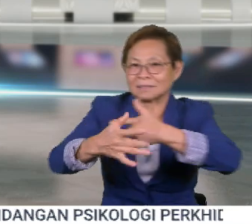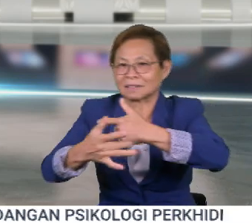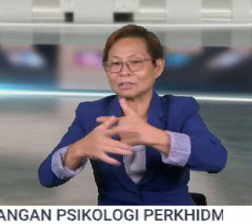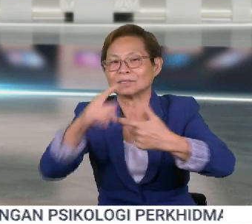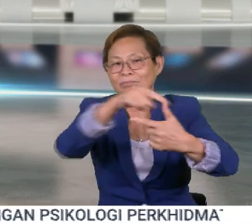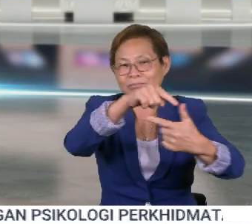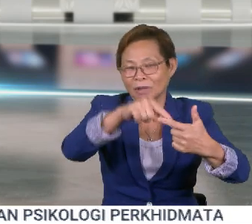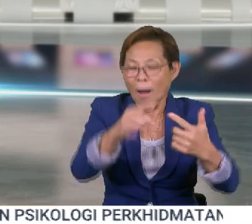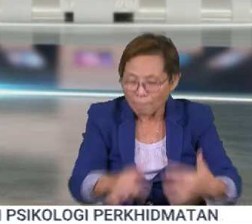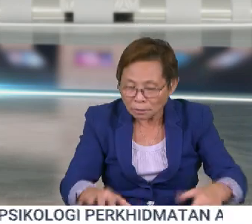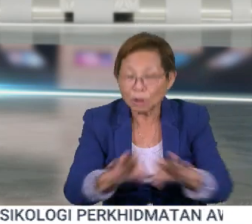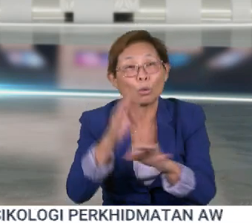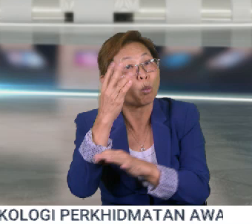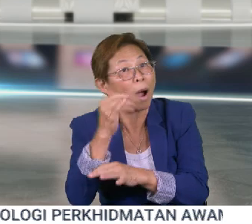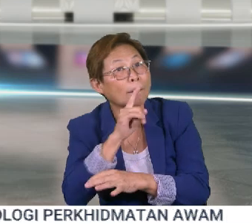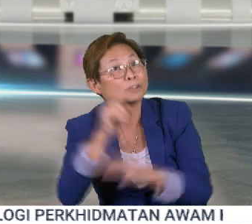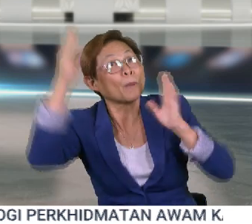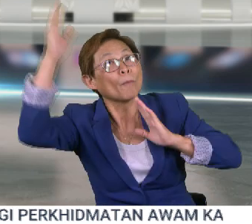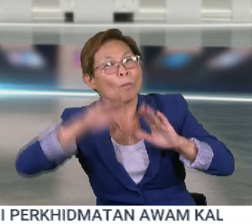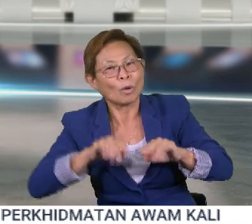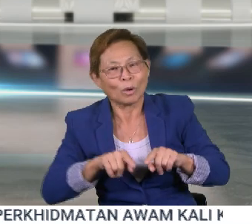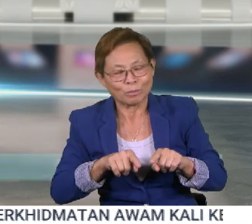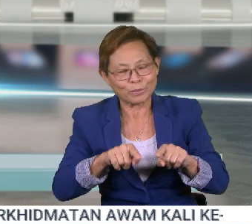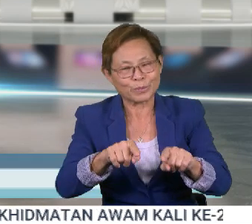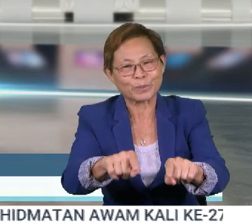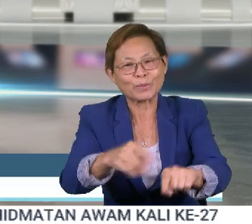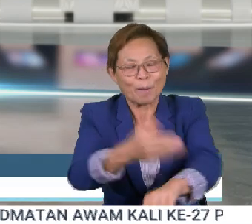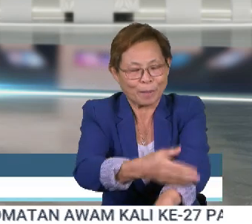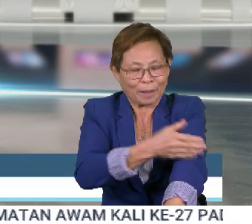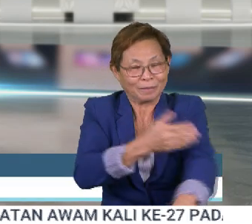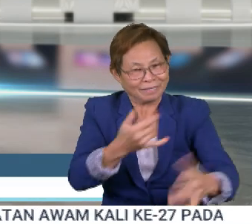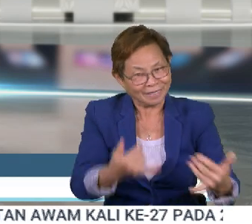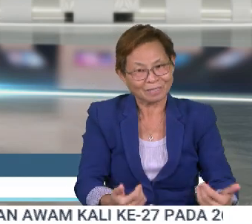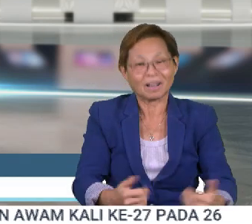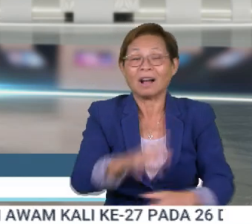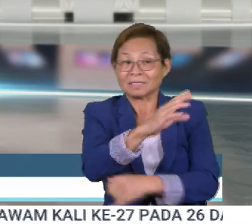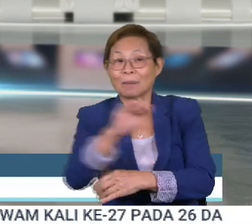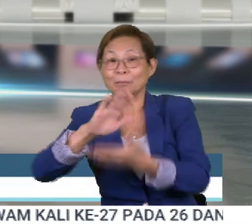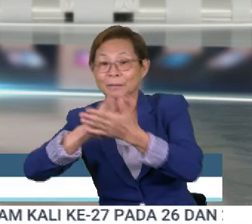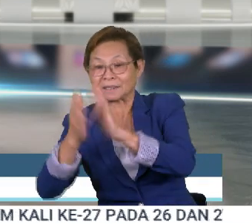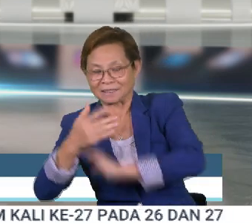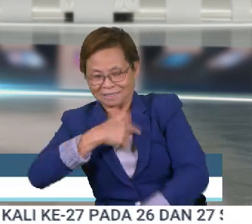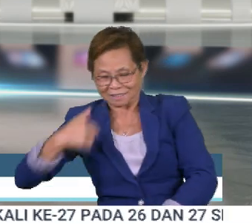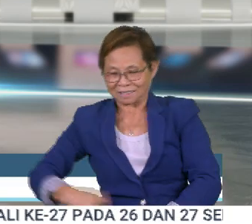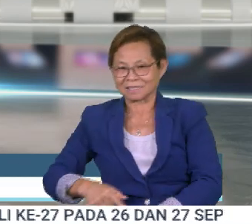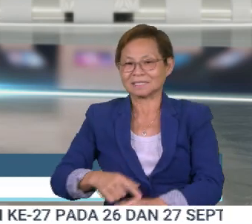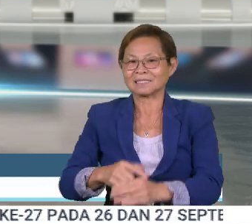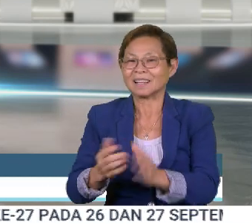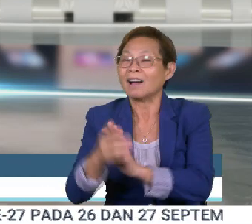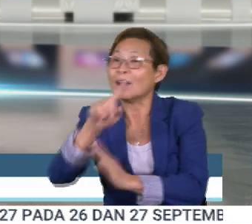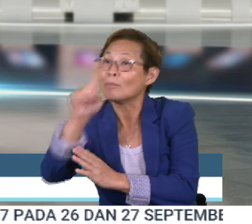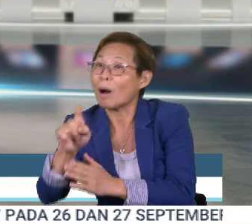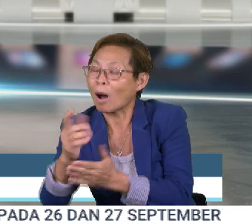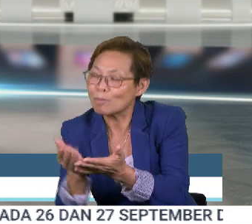teknologi. Kepentingan itu bagi memastikan negara bergerak selari dengan perkembangan semasa, selain menjadikan China rujukan dalam